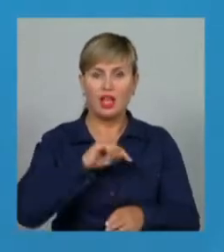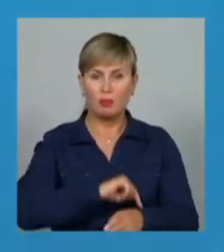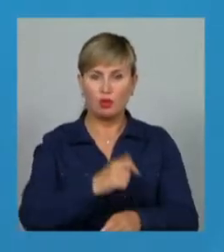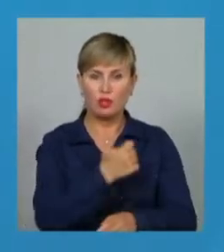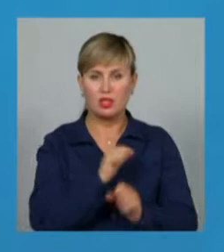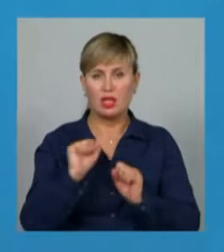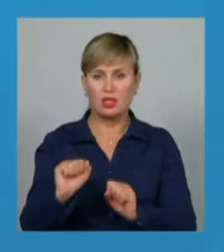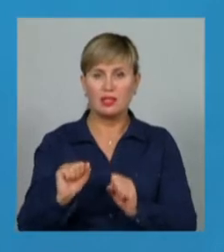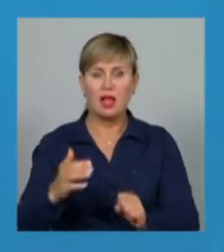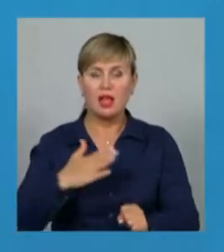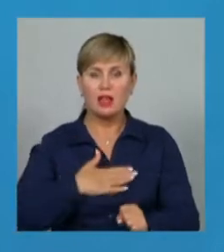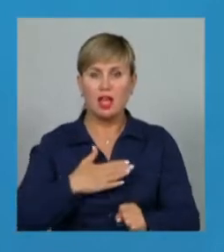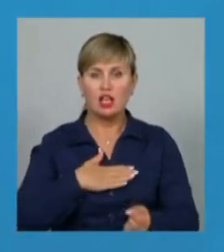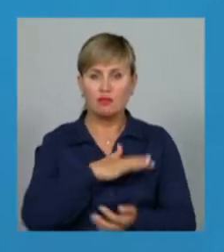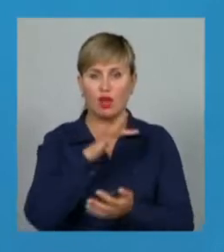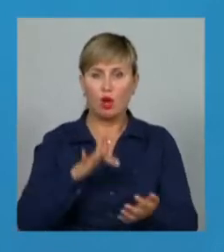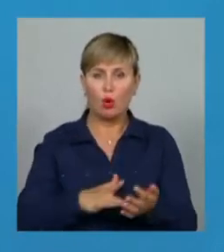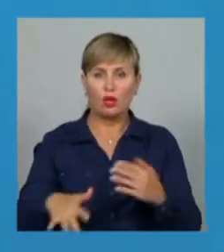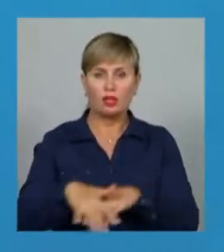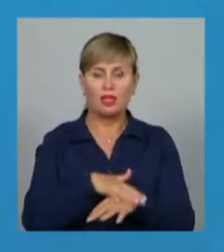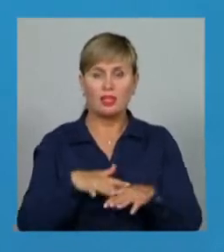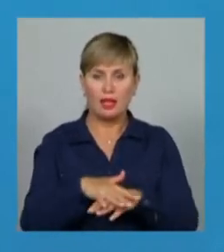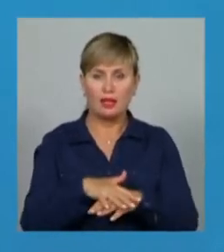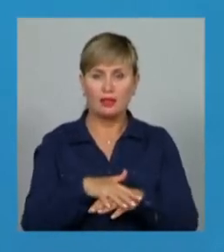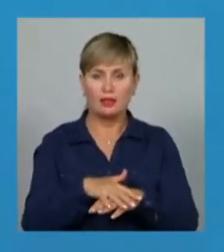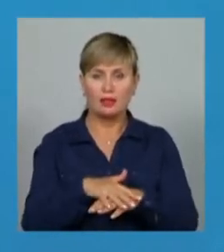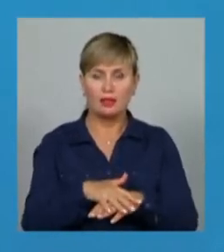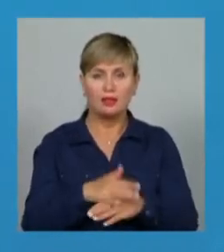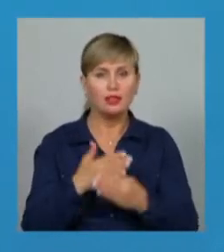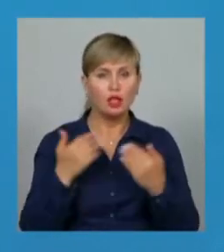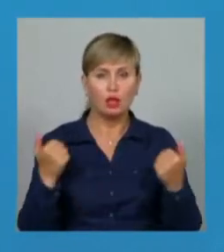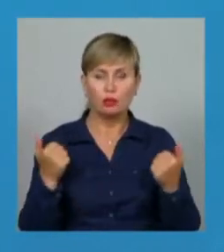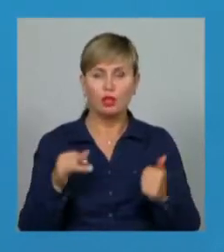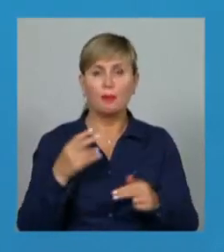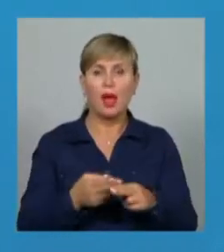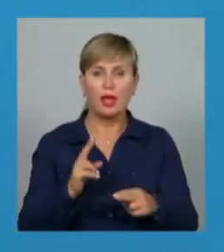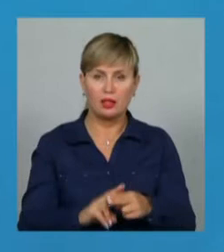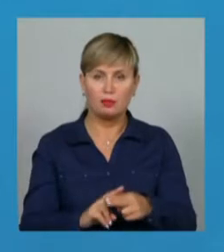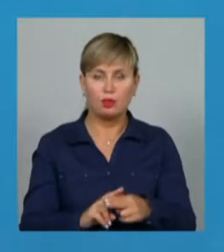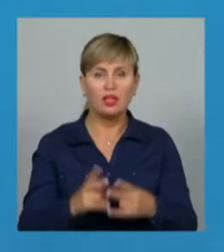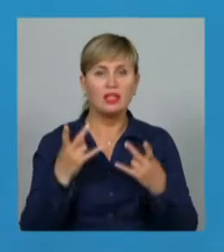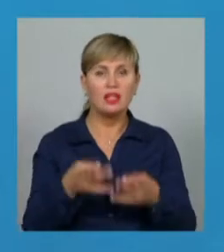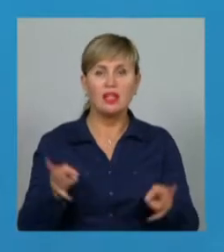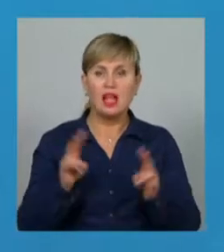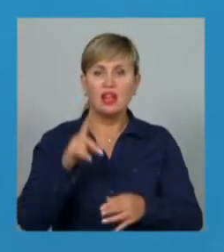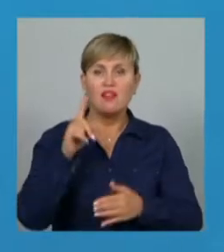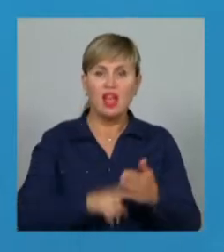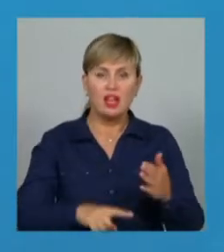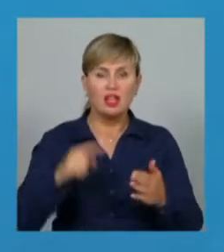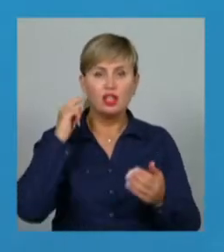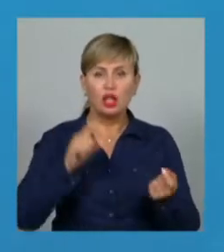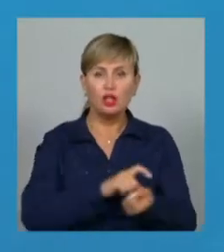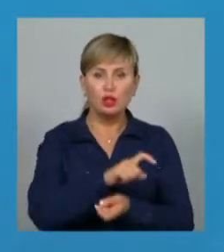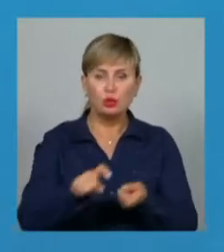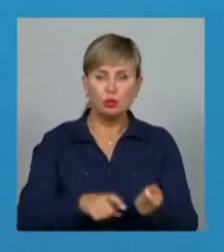иммунизацию нашего города, населения, ну, нету. Поэтому не надо верить всяким слухам,